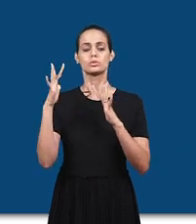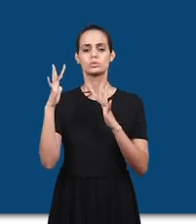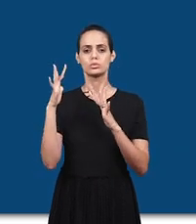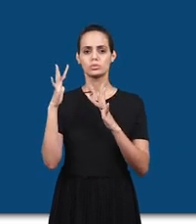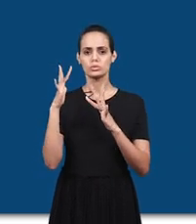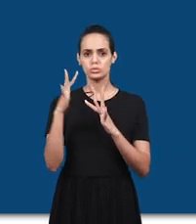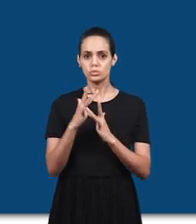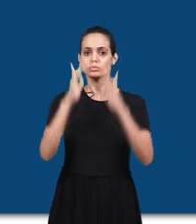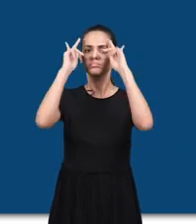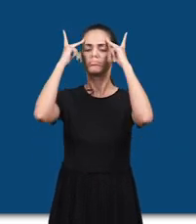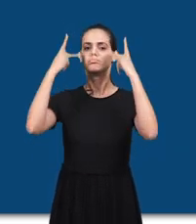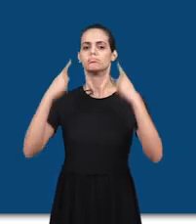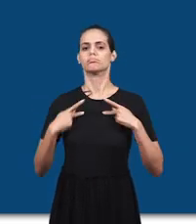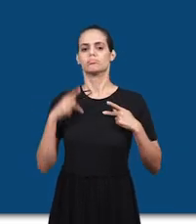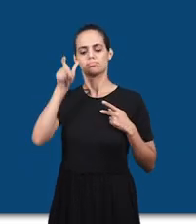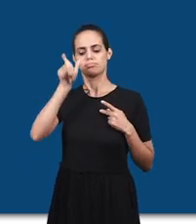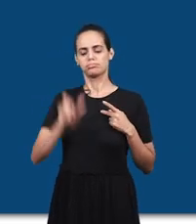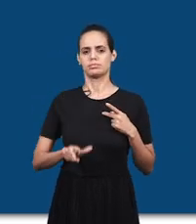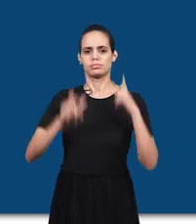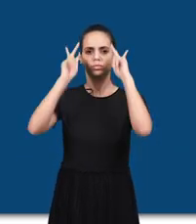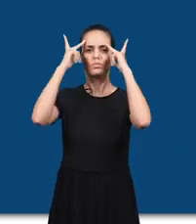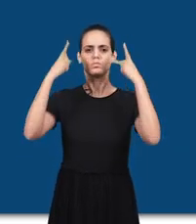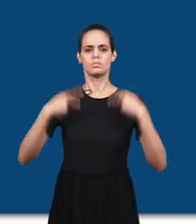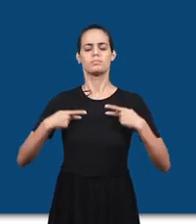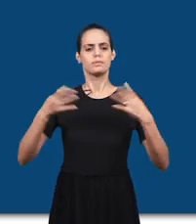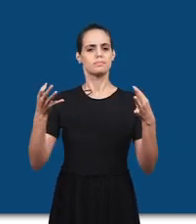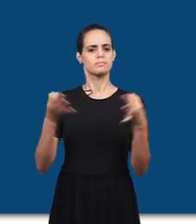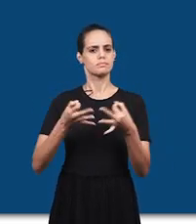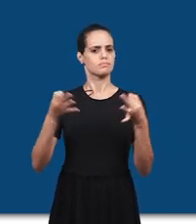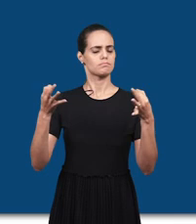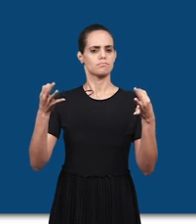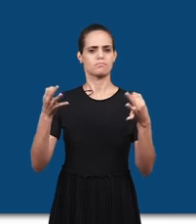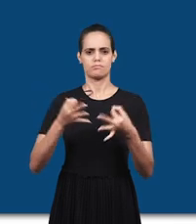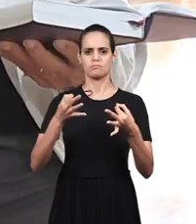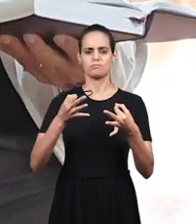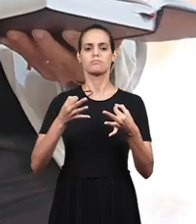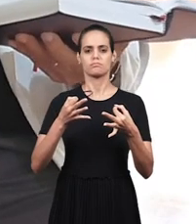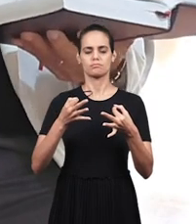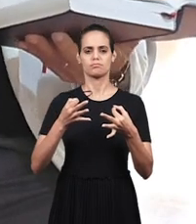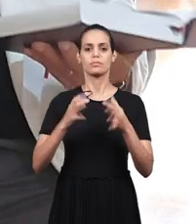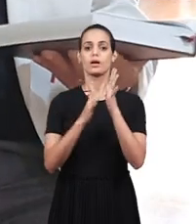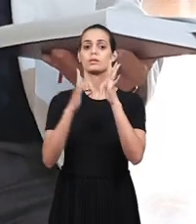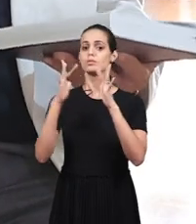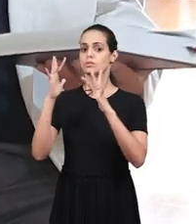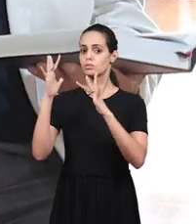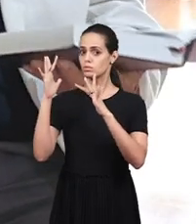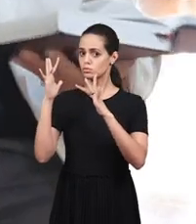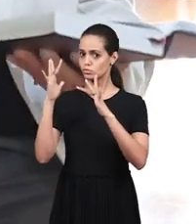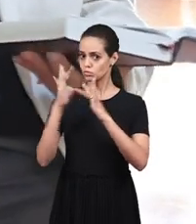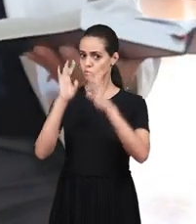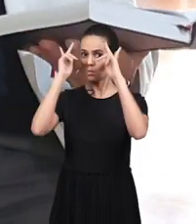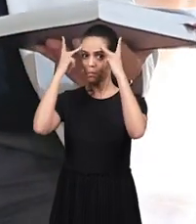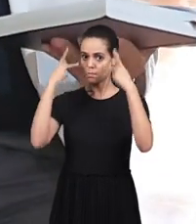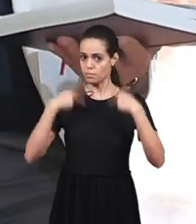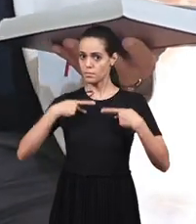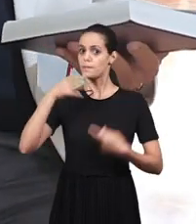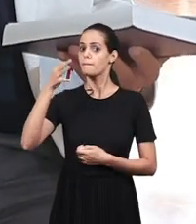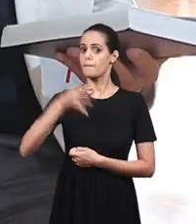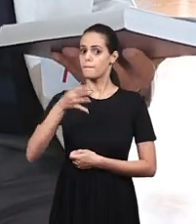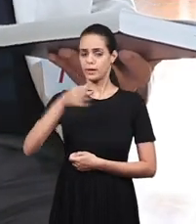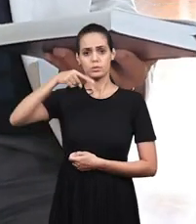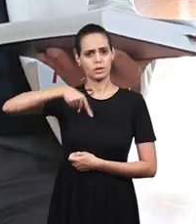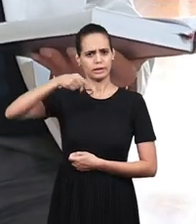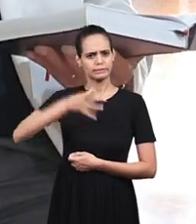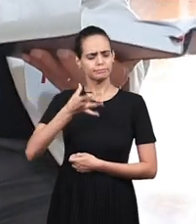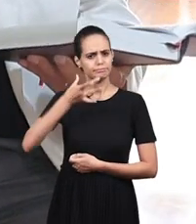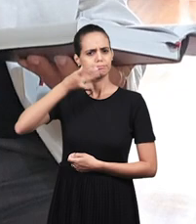чтобы представить Иисуса как человека, да, как совершенного человека. И как совершенный человек Он